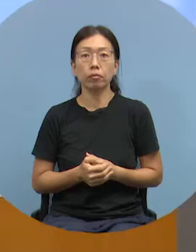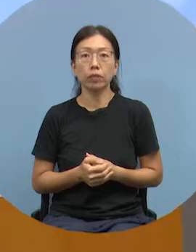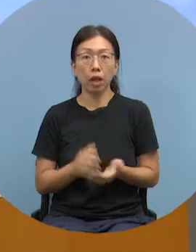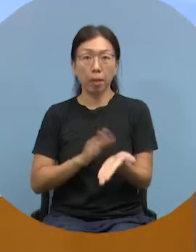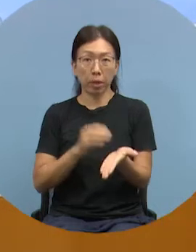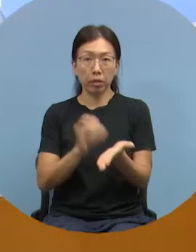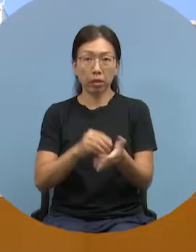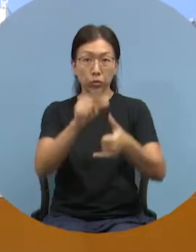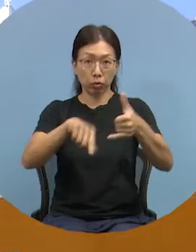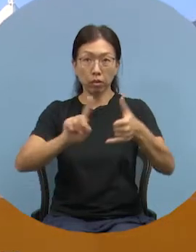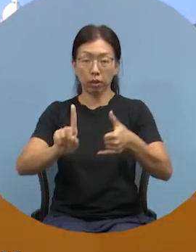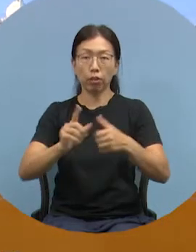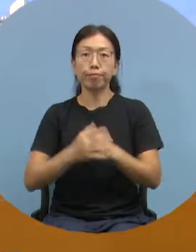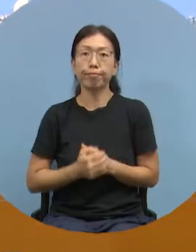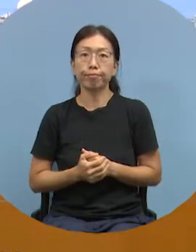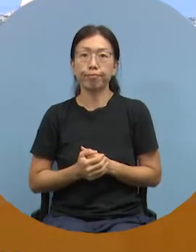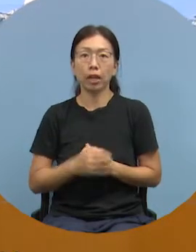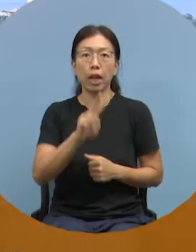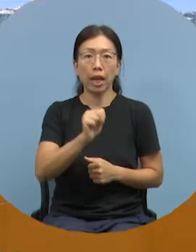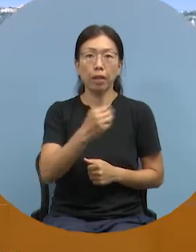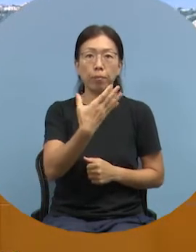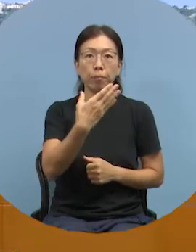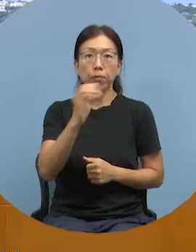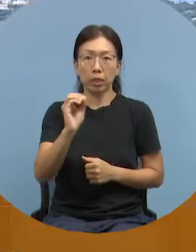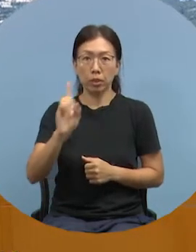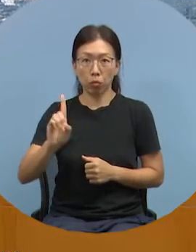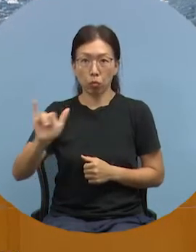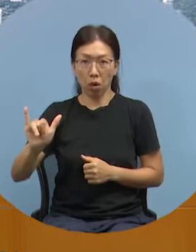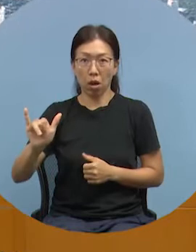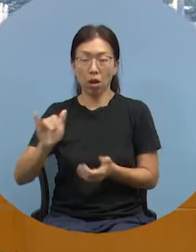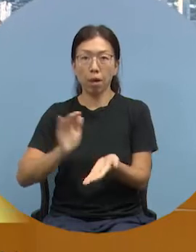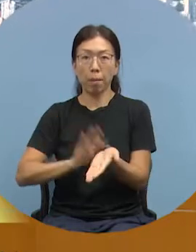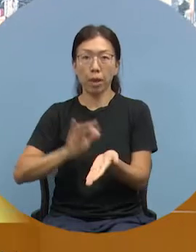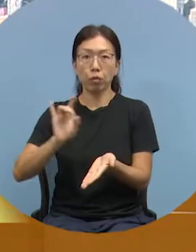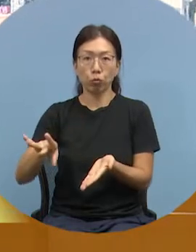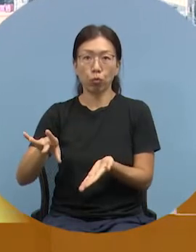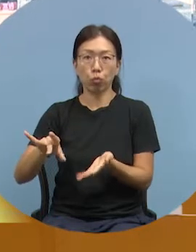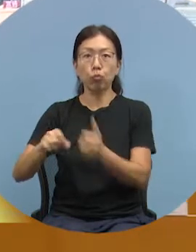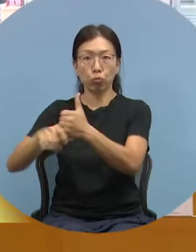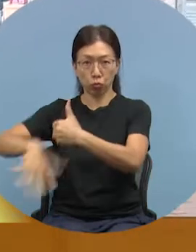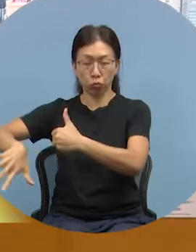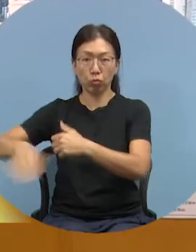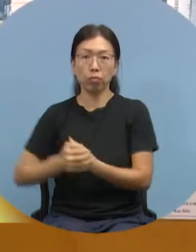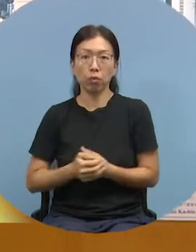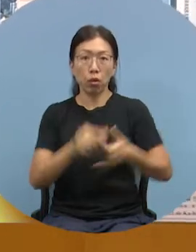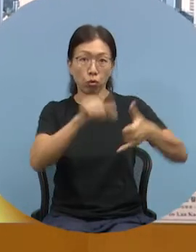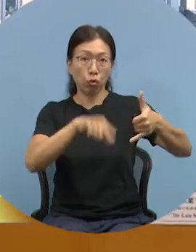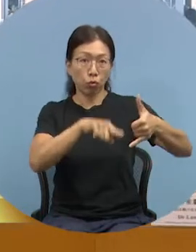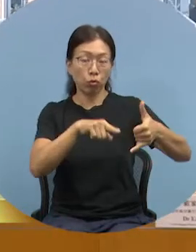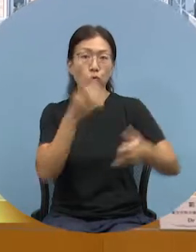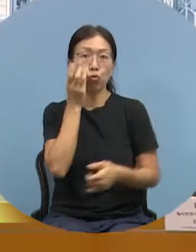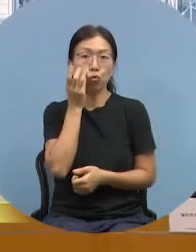確診了一宗個案，就是有 M501Y 的變異病毒株的。她是一個46歲